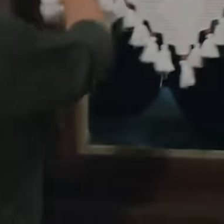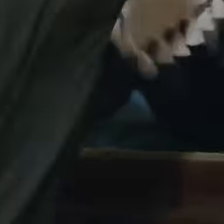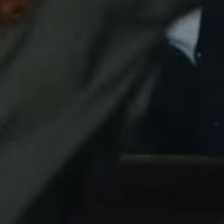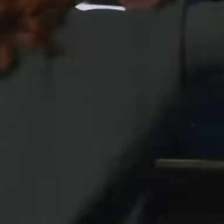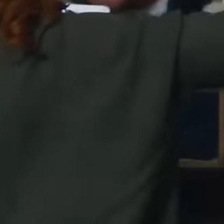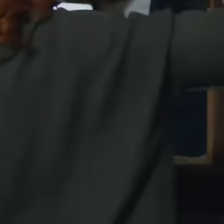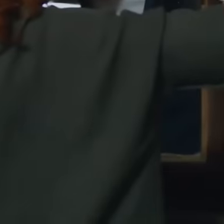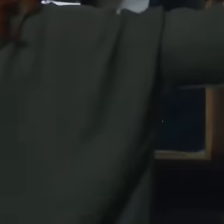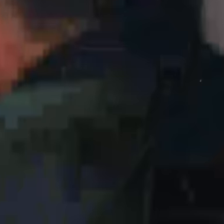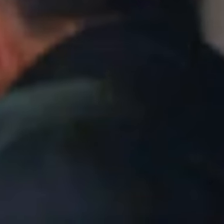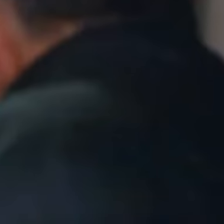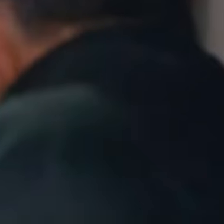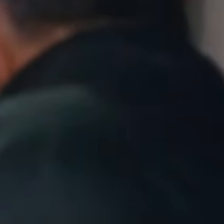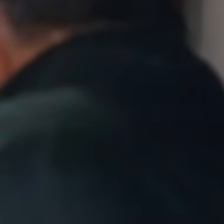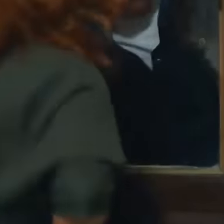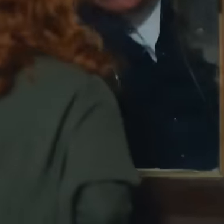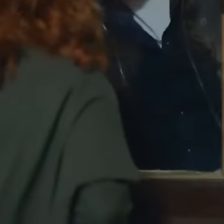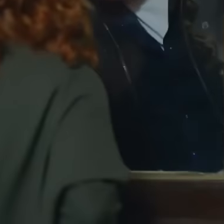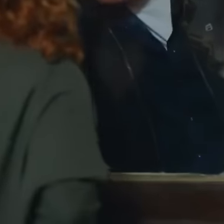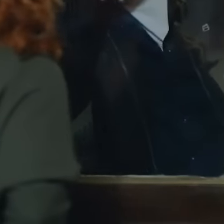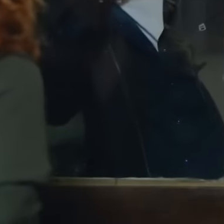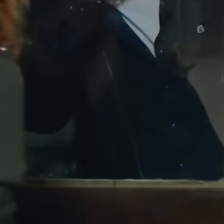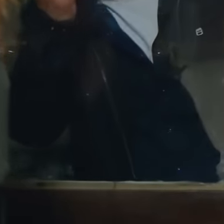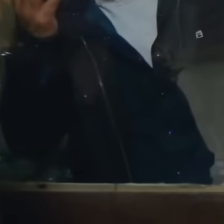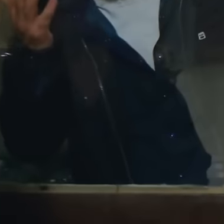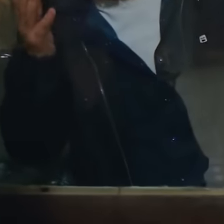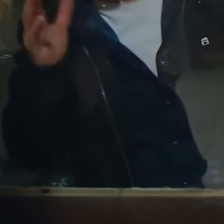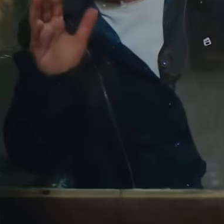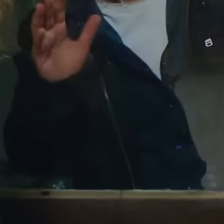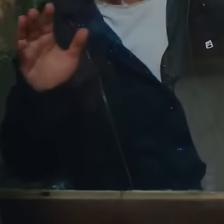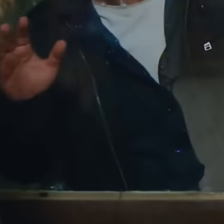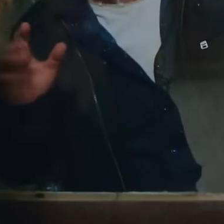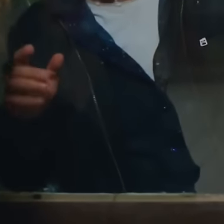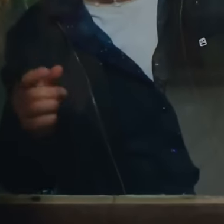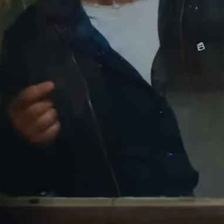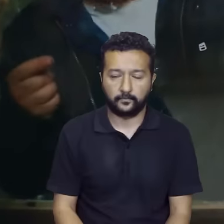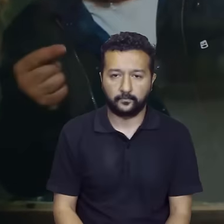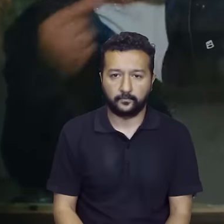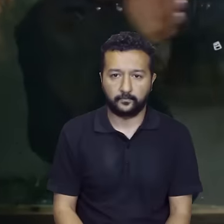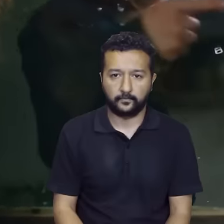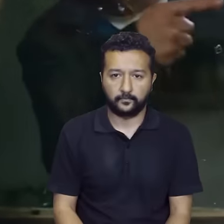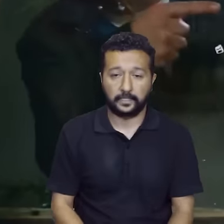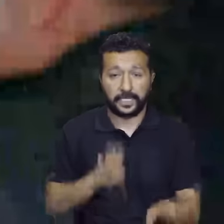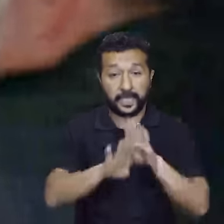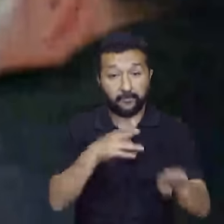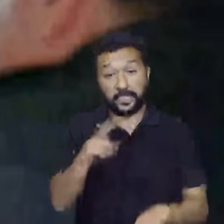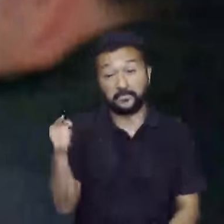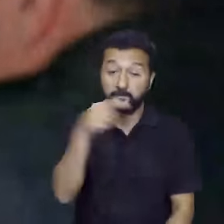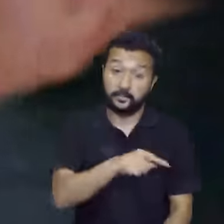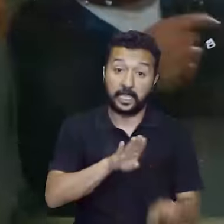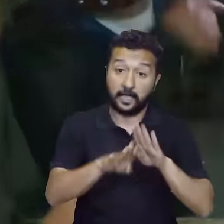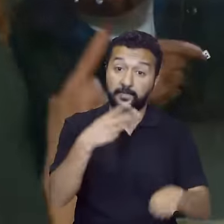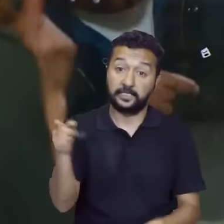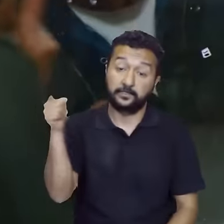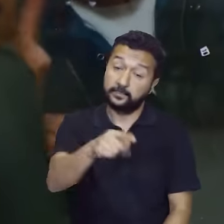Şener ahşap çerçeveli camı çaldı. Ayşen perdeyi çekip gerilerek tükürdü. Kapıyı aç.